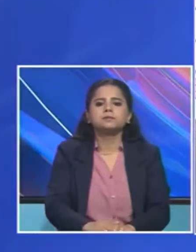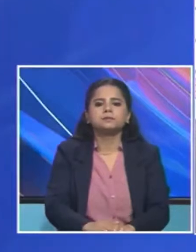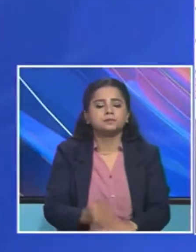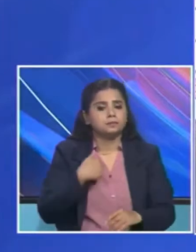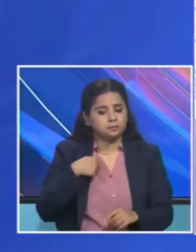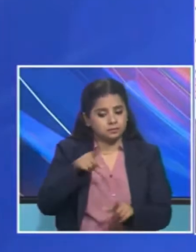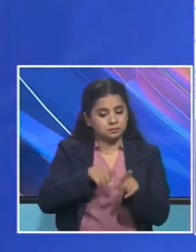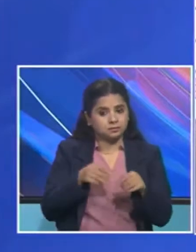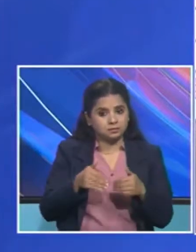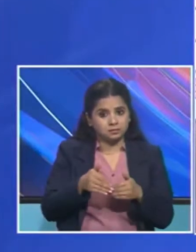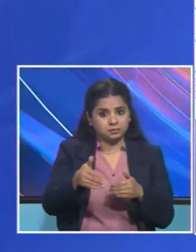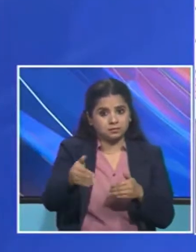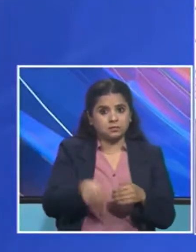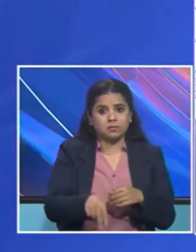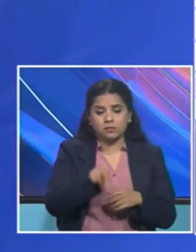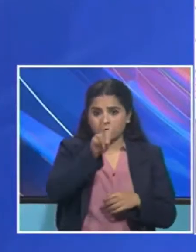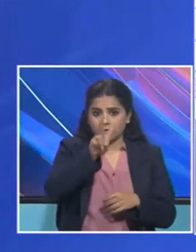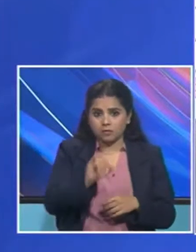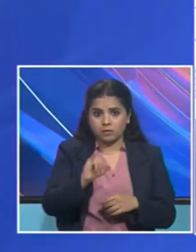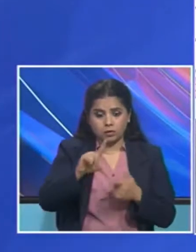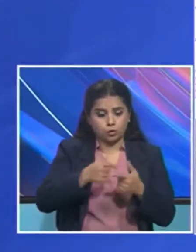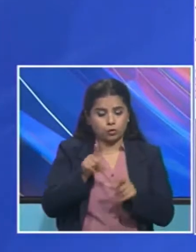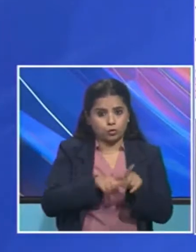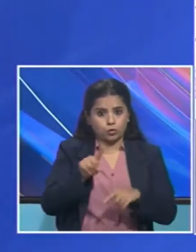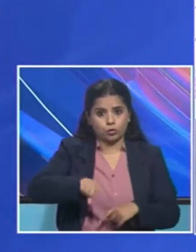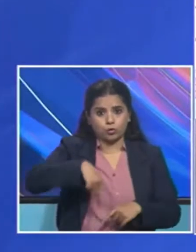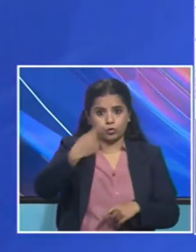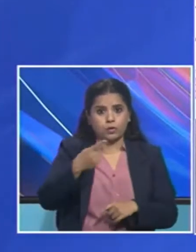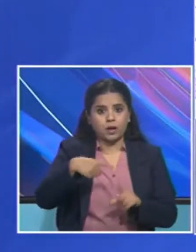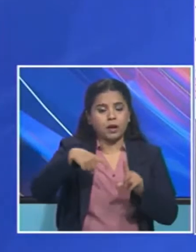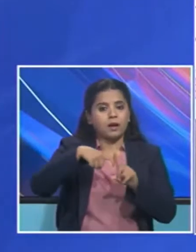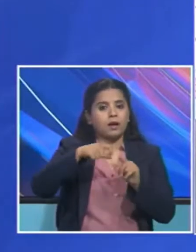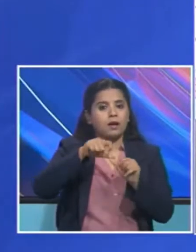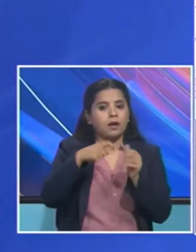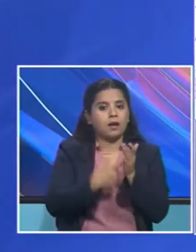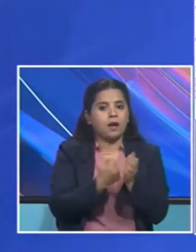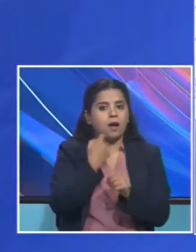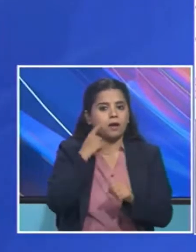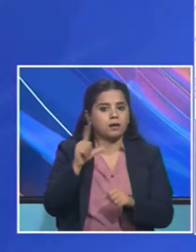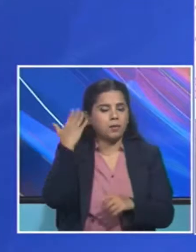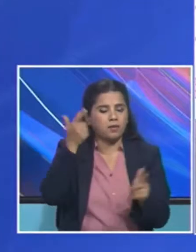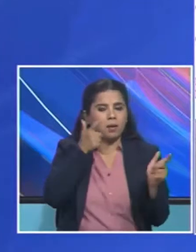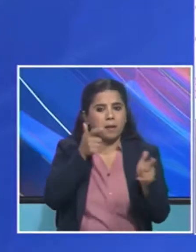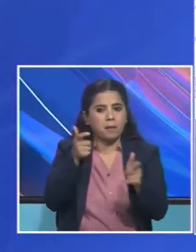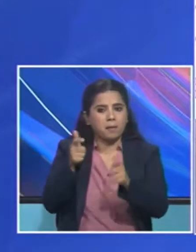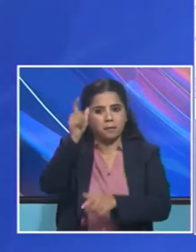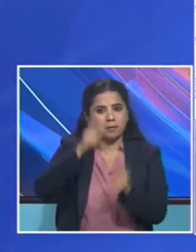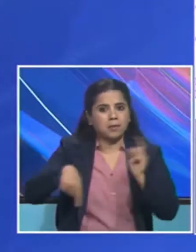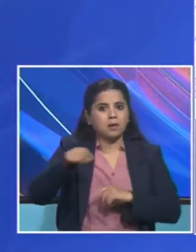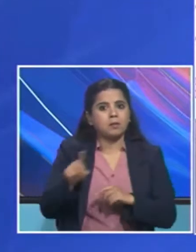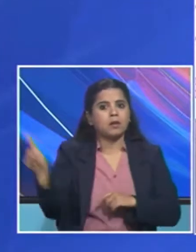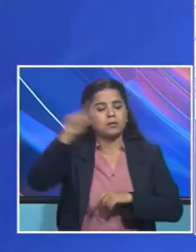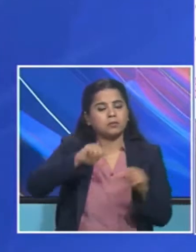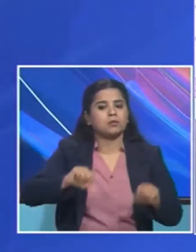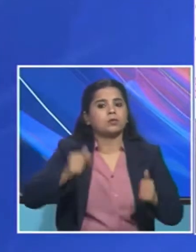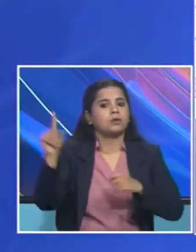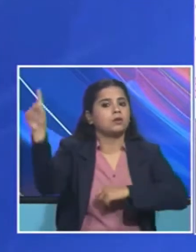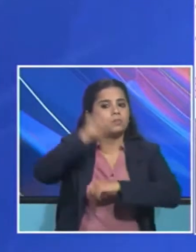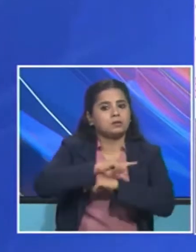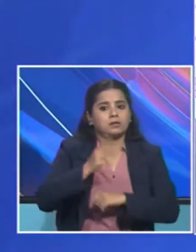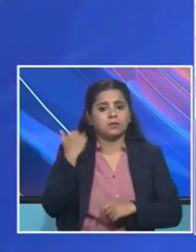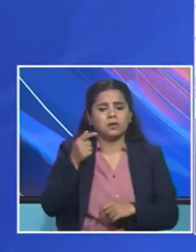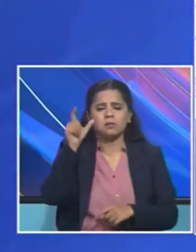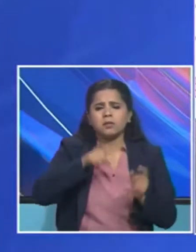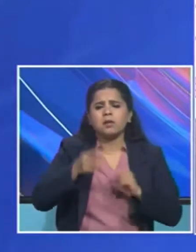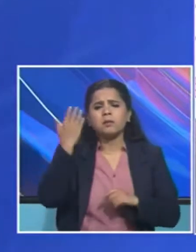काल यानी 26 जुलाई को कारगिल विजय दिवस भी है। ये दिन भारत की सेनाओं के शौर्य